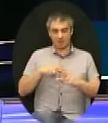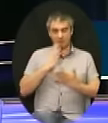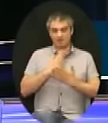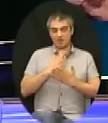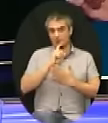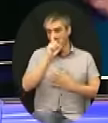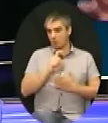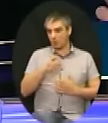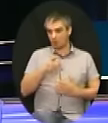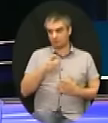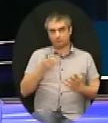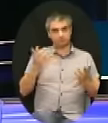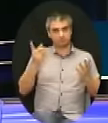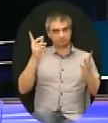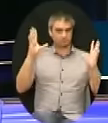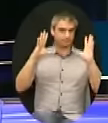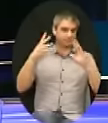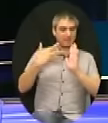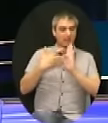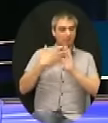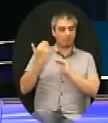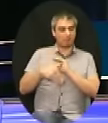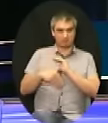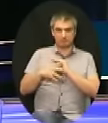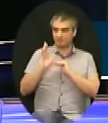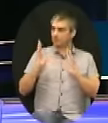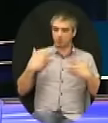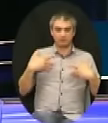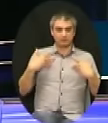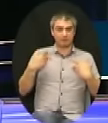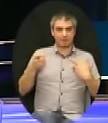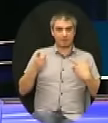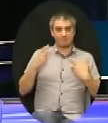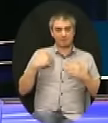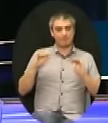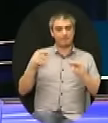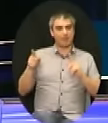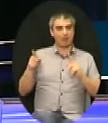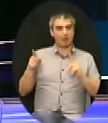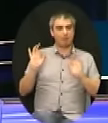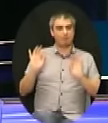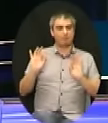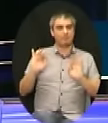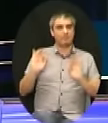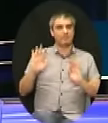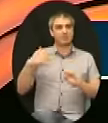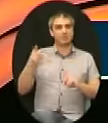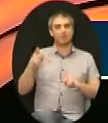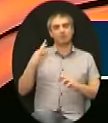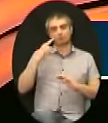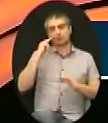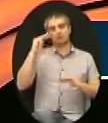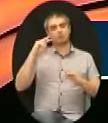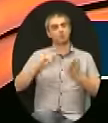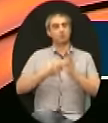שאולי שר העננה של החקירה נגדו, ואני מאוד מאוד שמח בשבילו ומאחל לו שזה באמת כך יהיה, אפשר יהיה ברמה